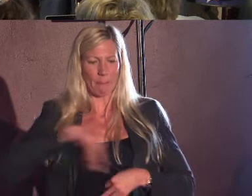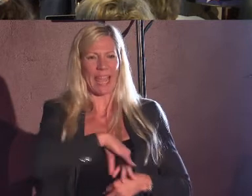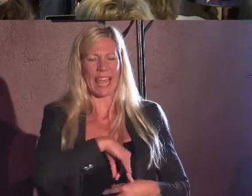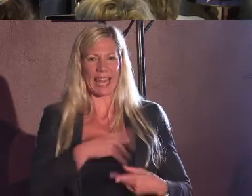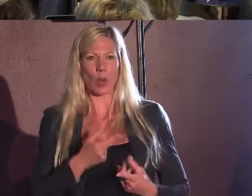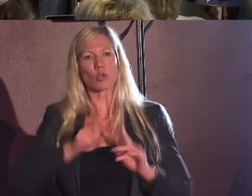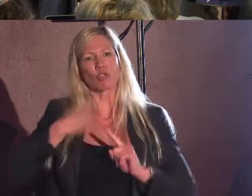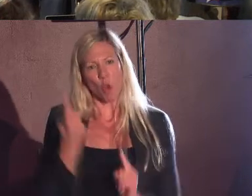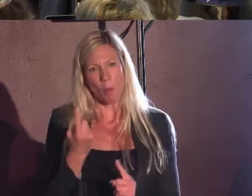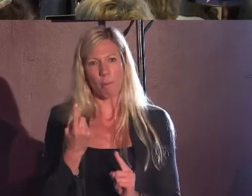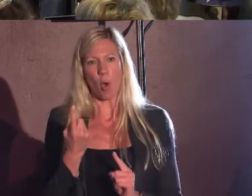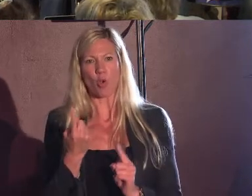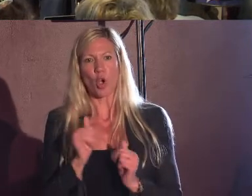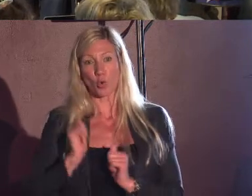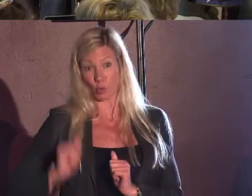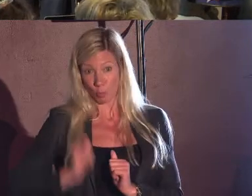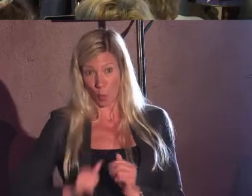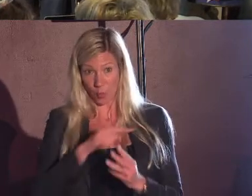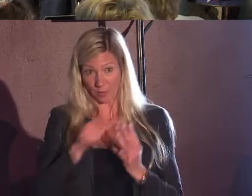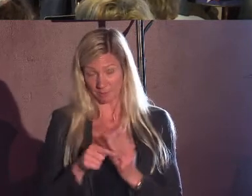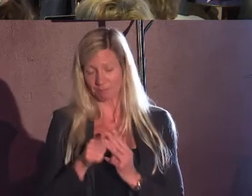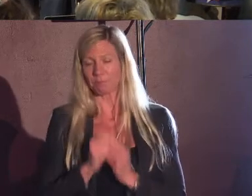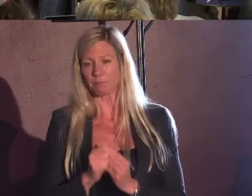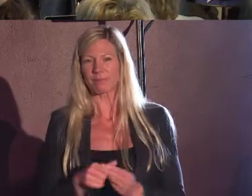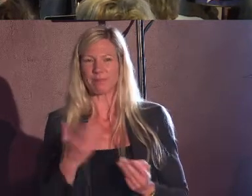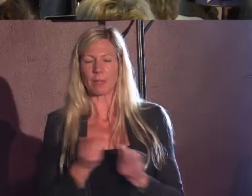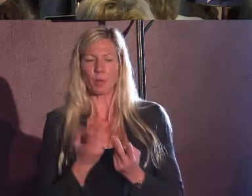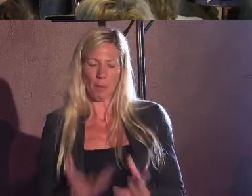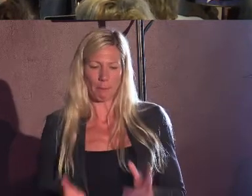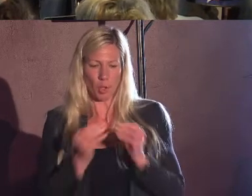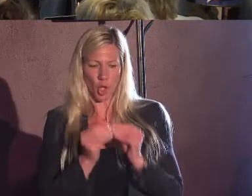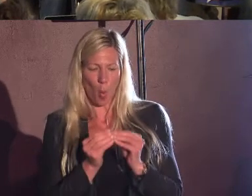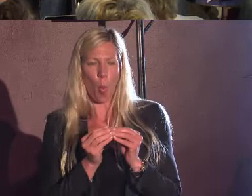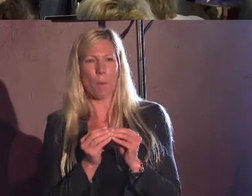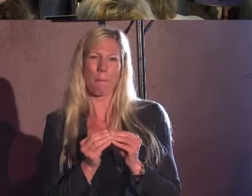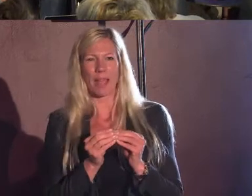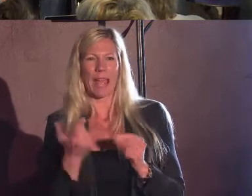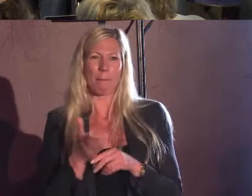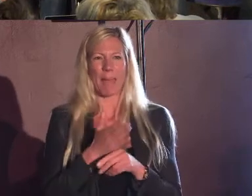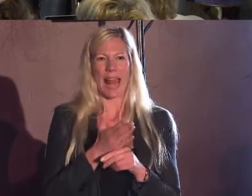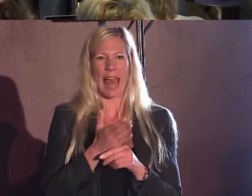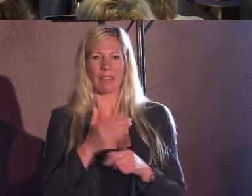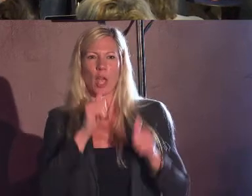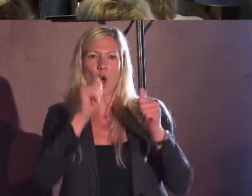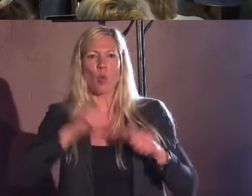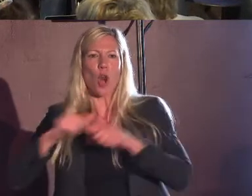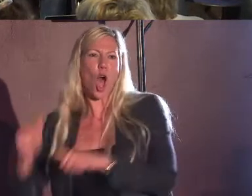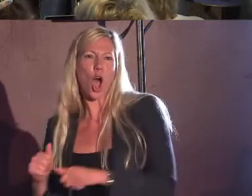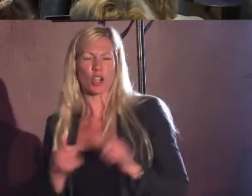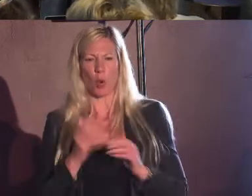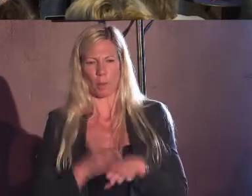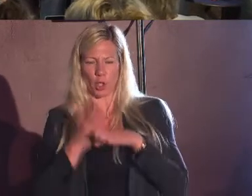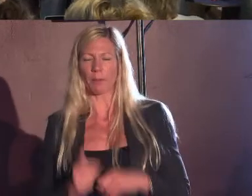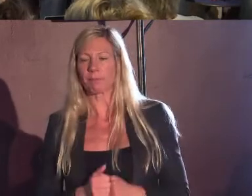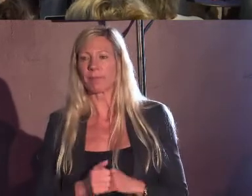och dekonstruktion, kan man väl sammanfatta det med. Och man bygger ihop, och det är ting mellan collage och bygge. Så